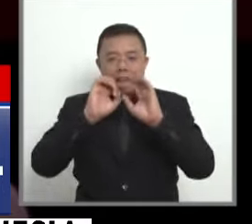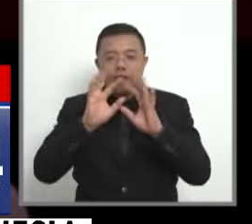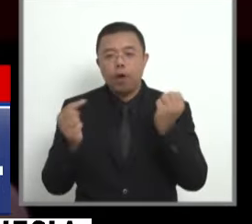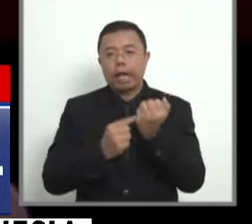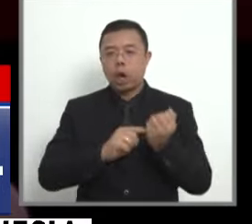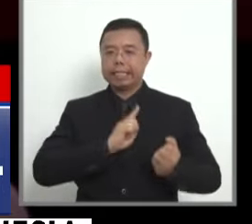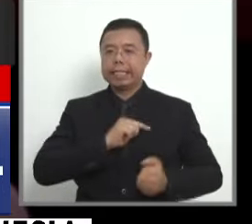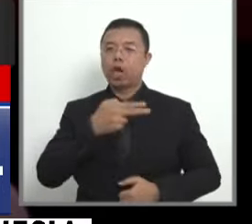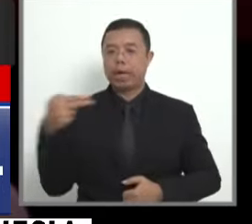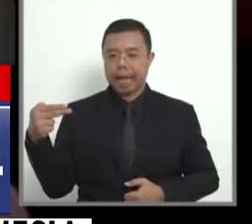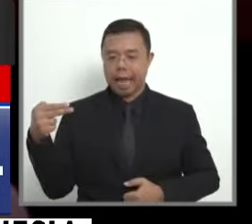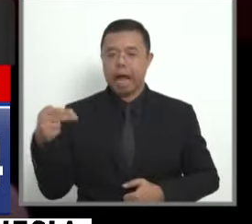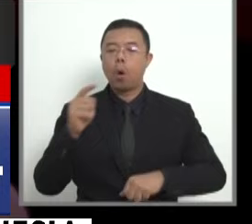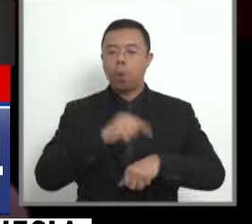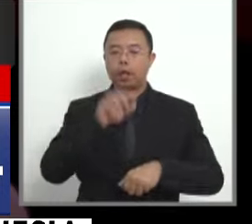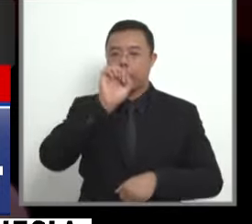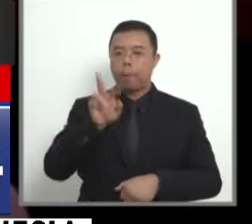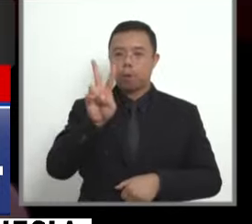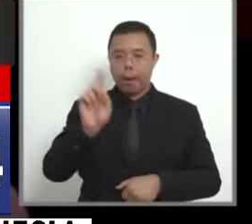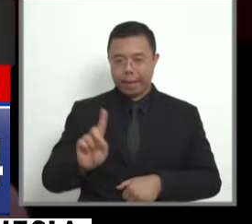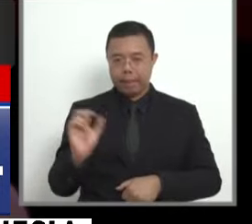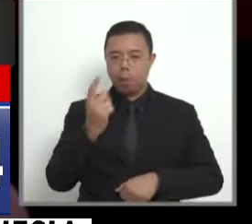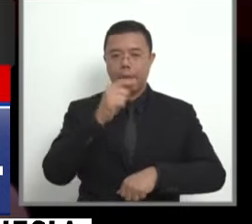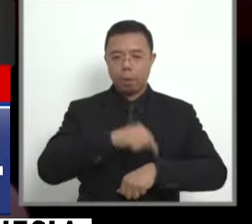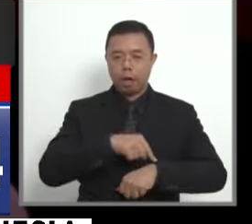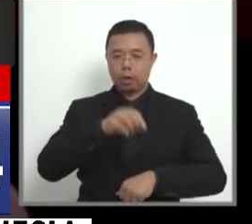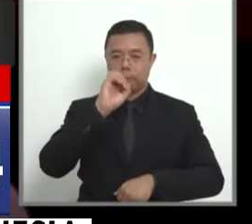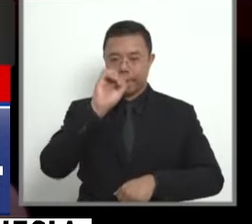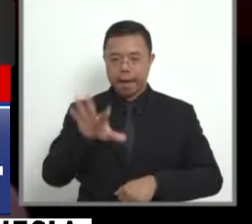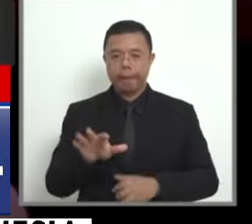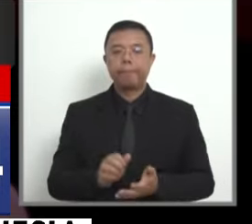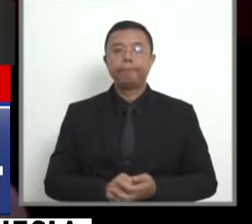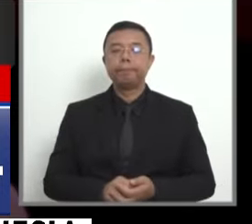Indonesia waktu Bapak 2 menit dimulai saat Bapak